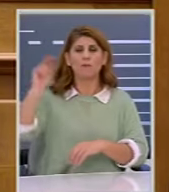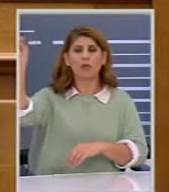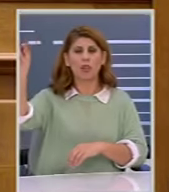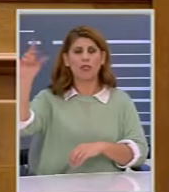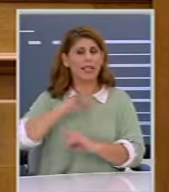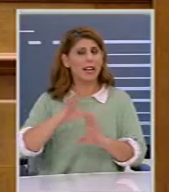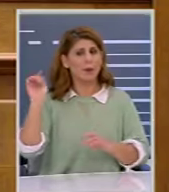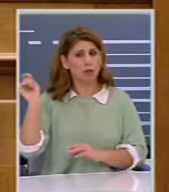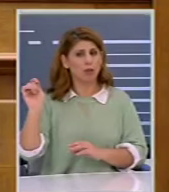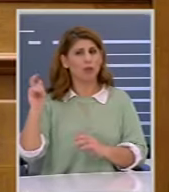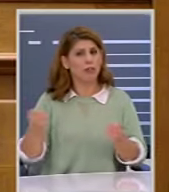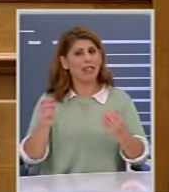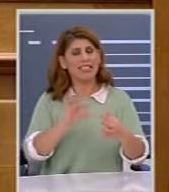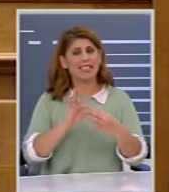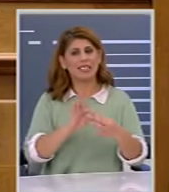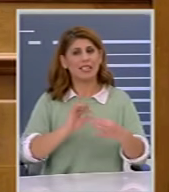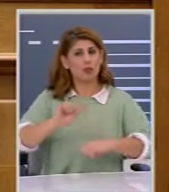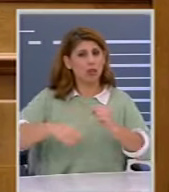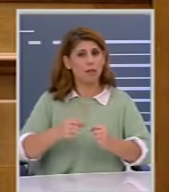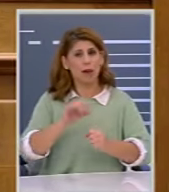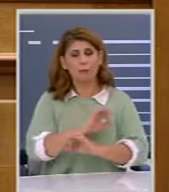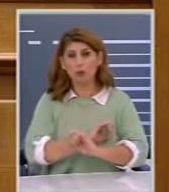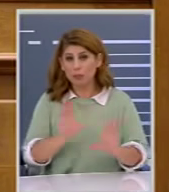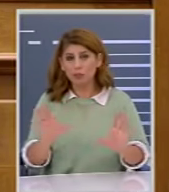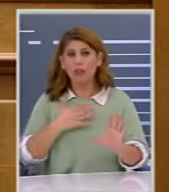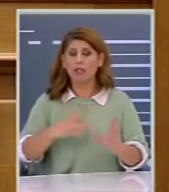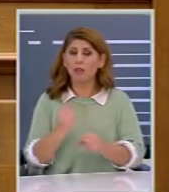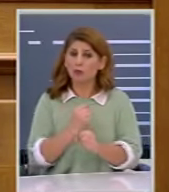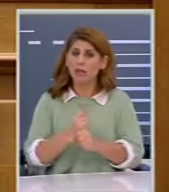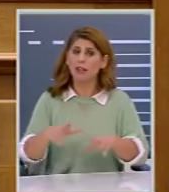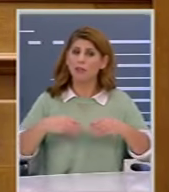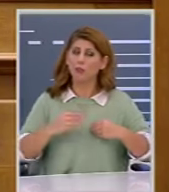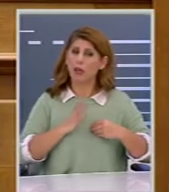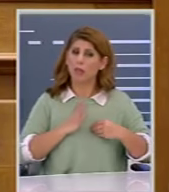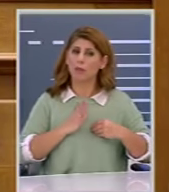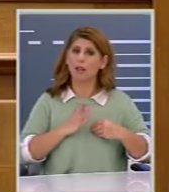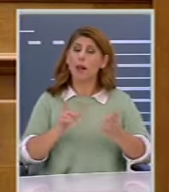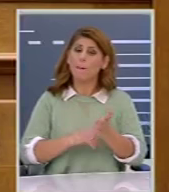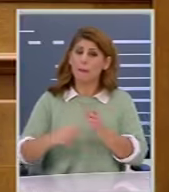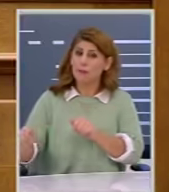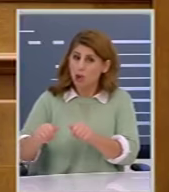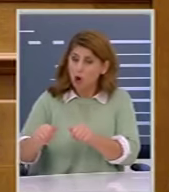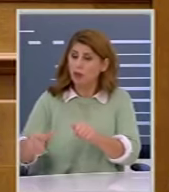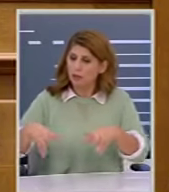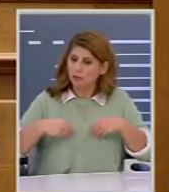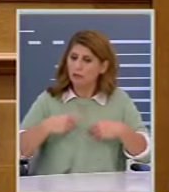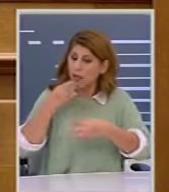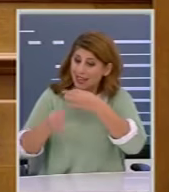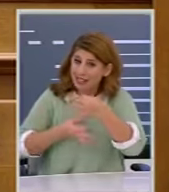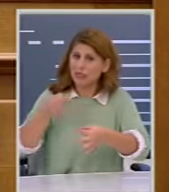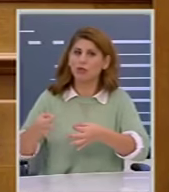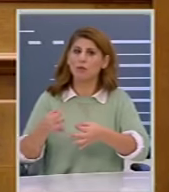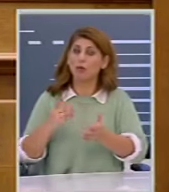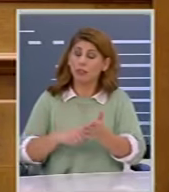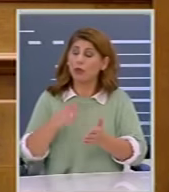πολιτικός ότι θα γίνει σε εταιρεστικό κίνημα έτσι από το μηδέν. Θέλει δουλειά για να τους πείσουμε τους ανθρώπους. Πρέπει να είμαστε κοντά τους για να τους πείσουμε, να τους εξηγήσουμε ότι